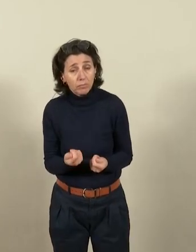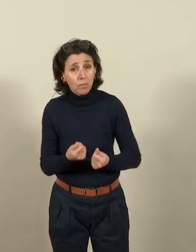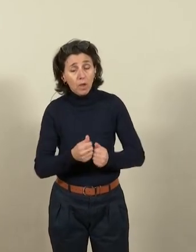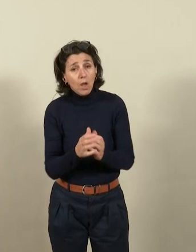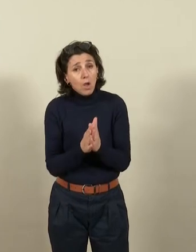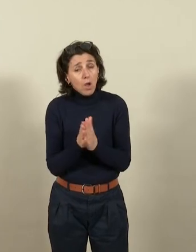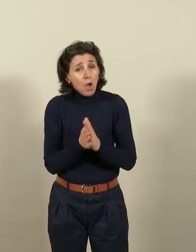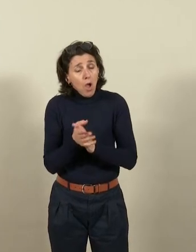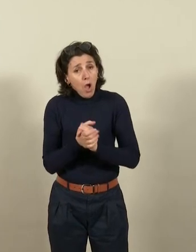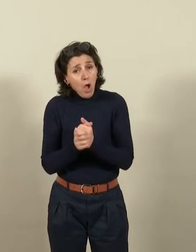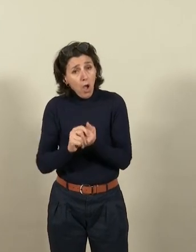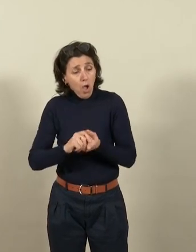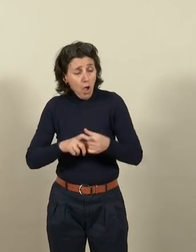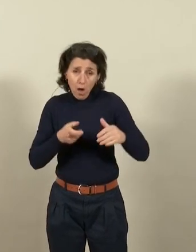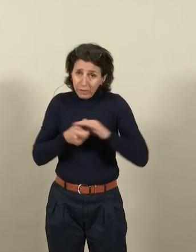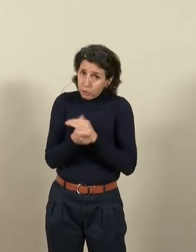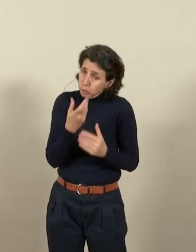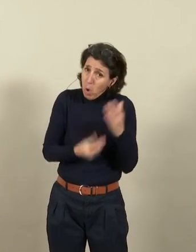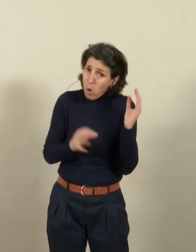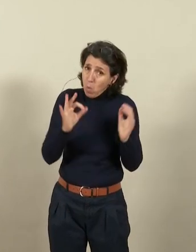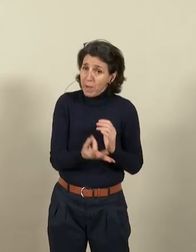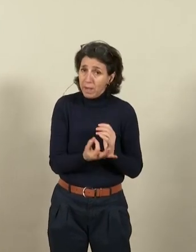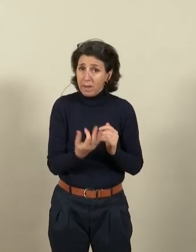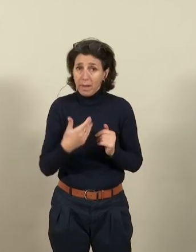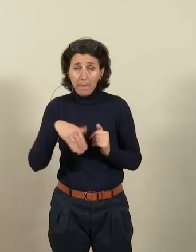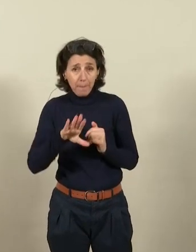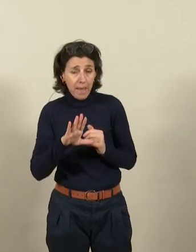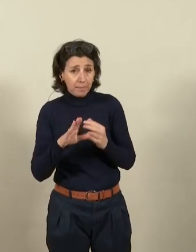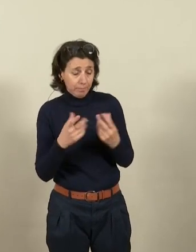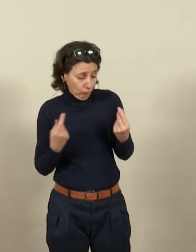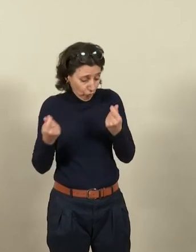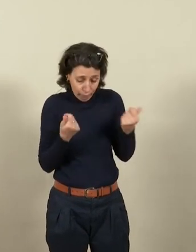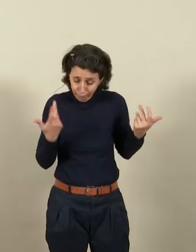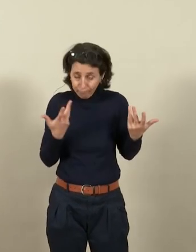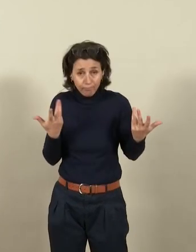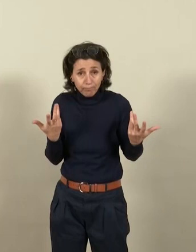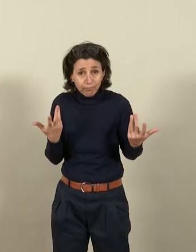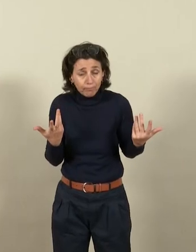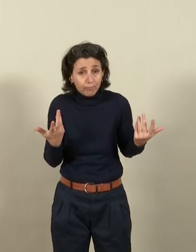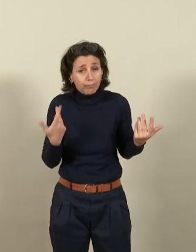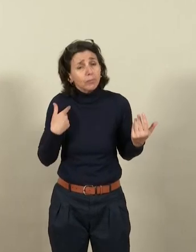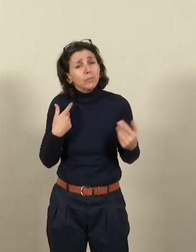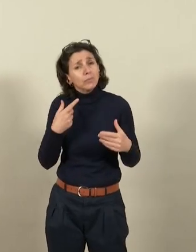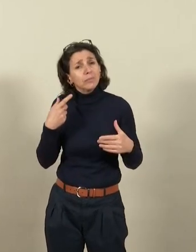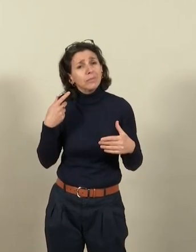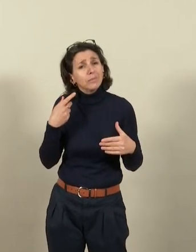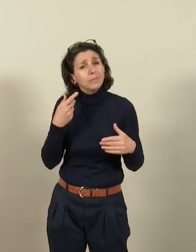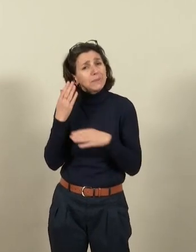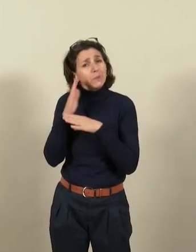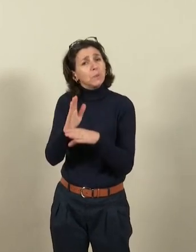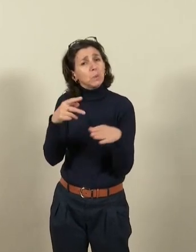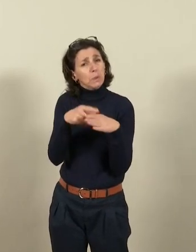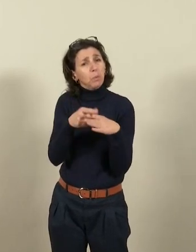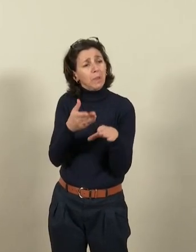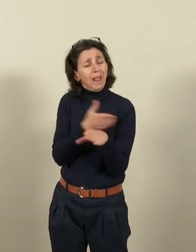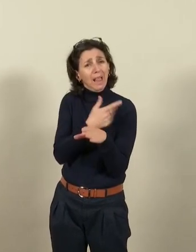faut rappeler et c'est ce que j'ai essayé de de de de faire en début de présentation c'est que